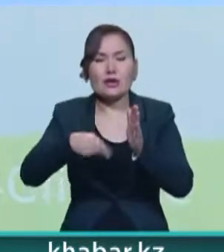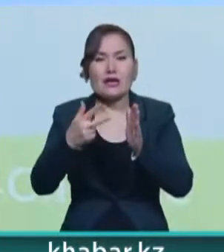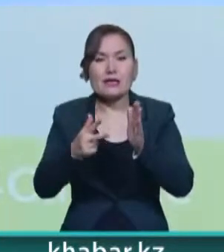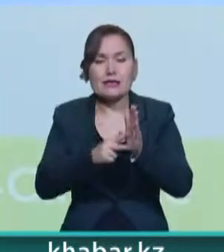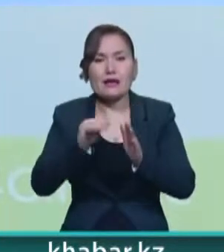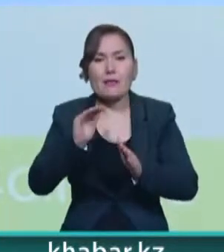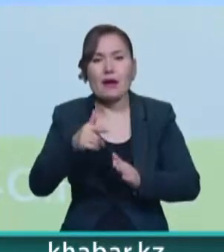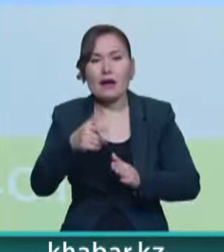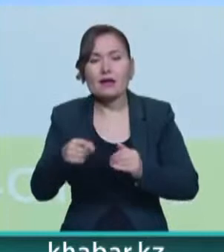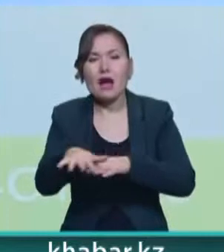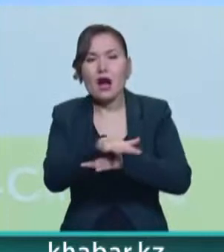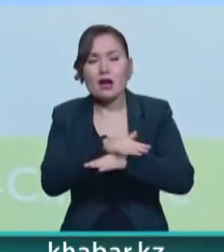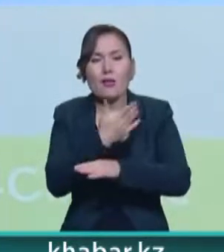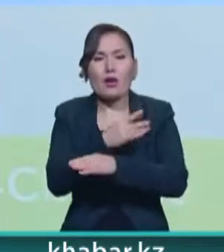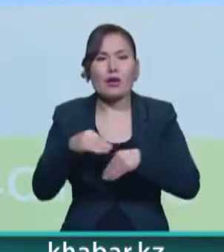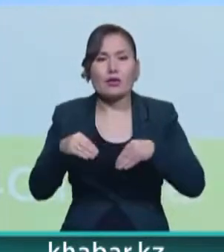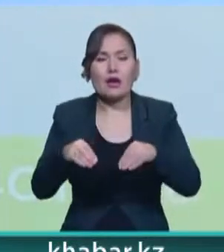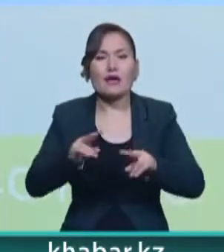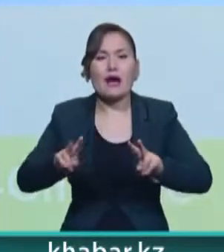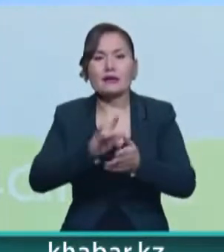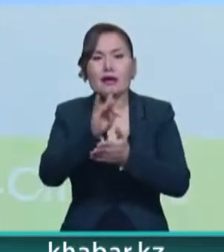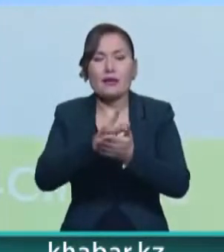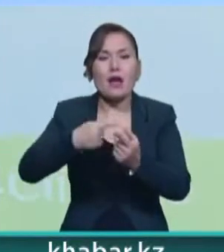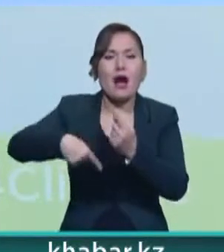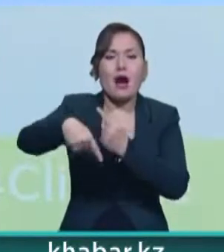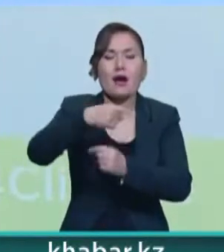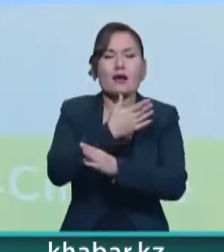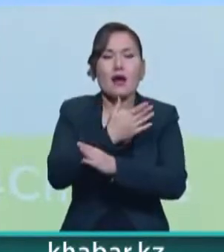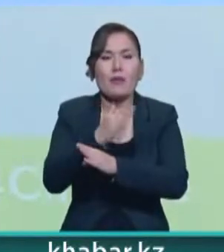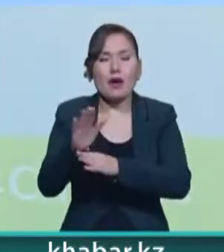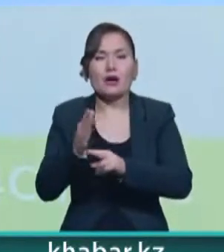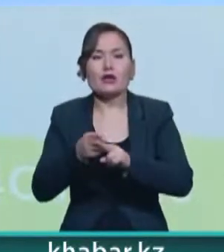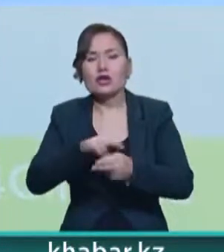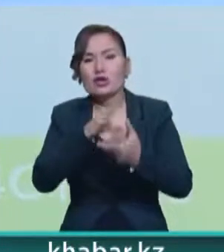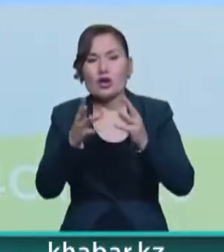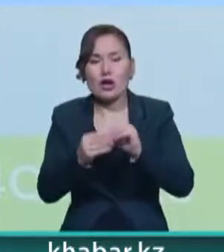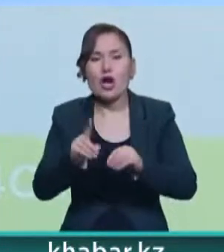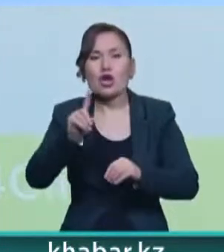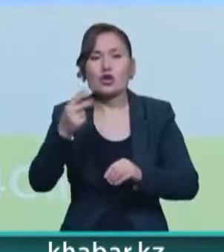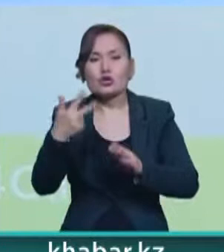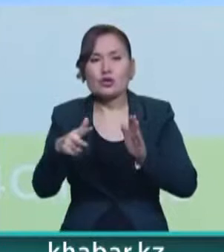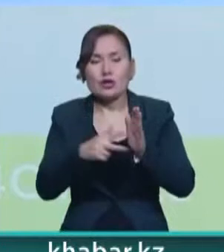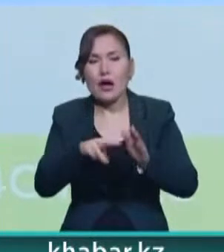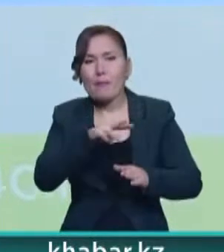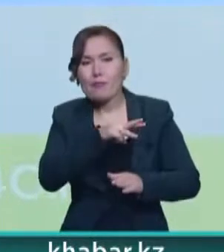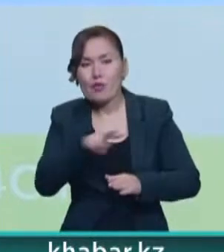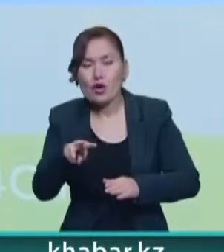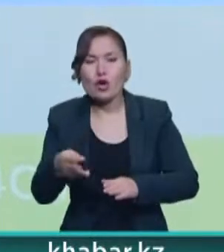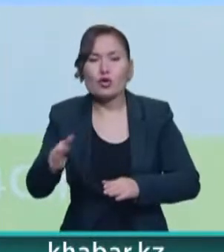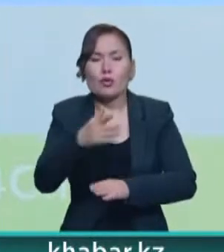87,8 мың гектарға жетті. Нұр-Сұлтан қаласының айналасындағы ағаштар мен бұталардың жалпы саны 137 миллион түптен